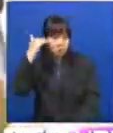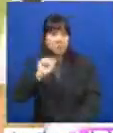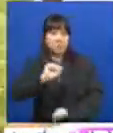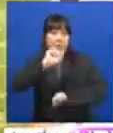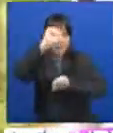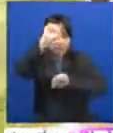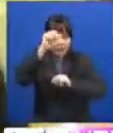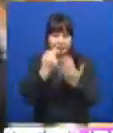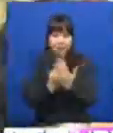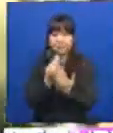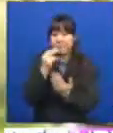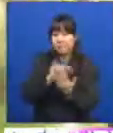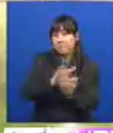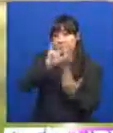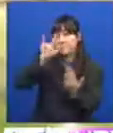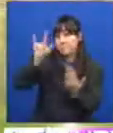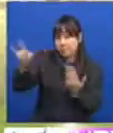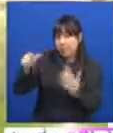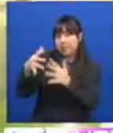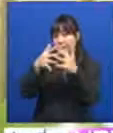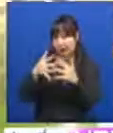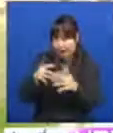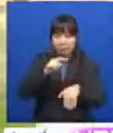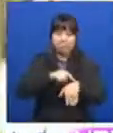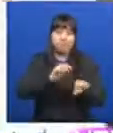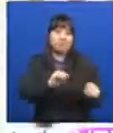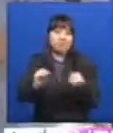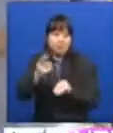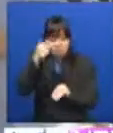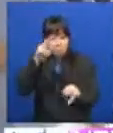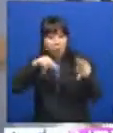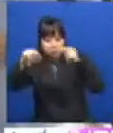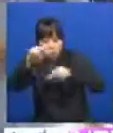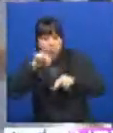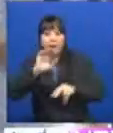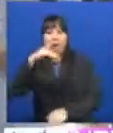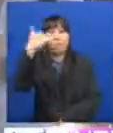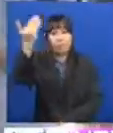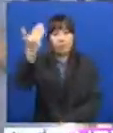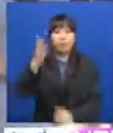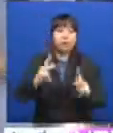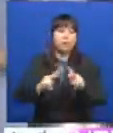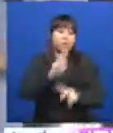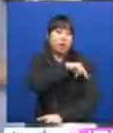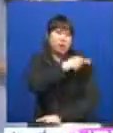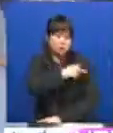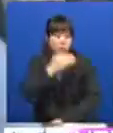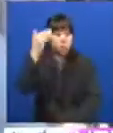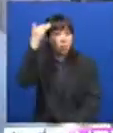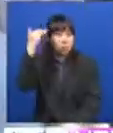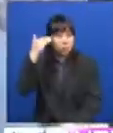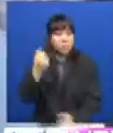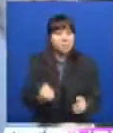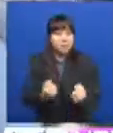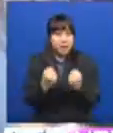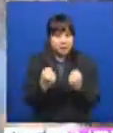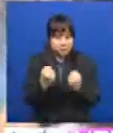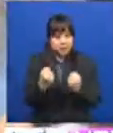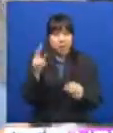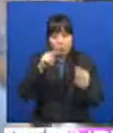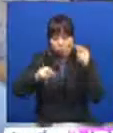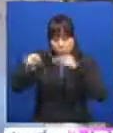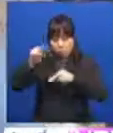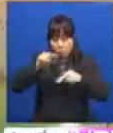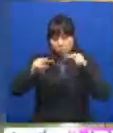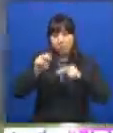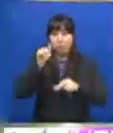ทางเยือนสหรัฐเพื่อดูแลสถานการณ์ในประเทศขณะที่กระทรวงสาธารณสุขของเกาหลีใต้ยังมั่นใจนะคะว่าควบคุมสถานการณ์การแพร่ระบ